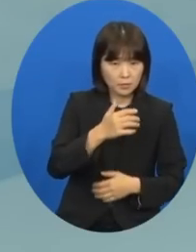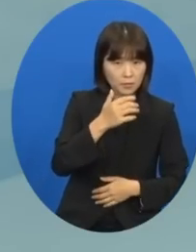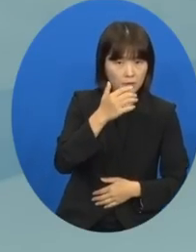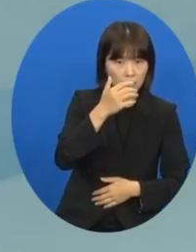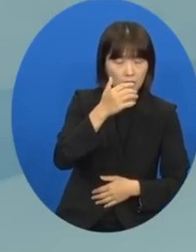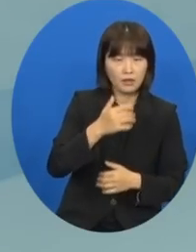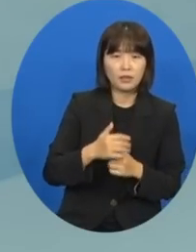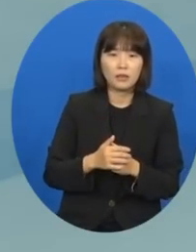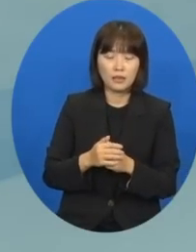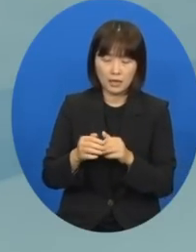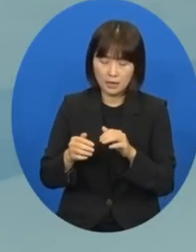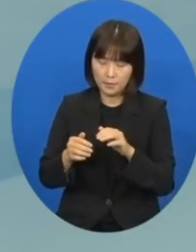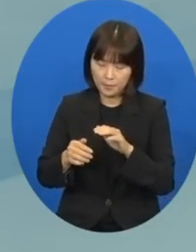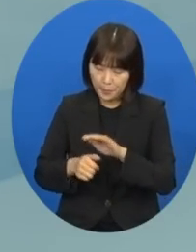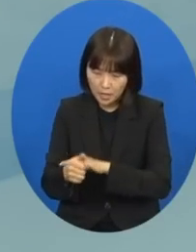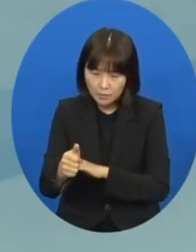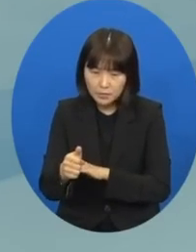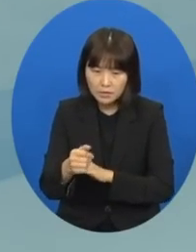거예요.